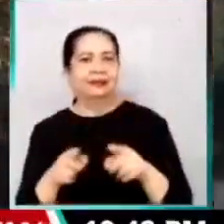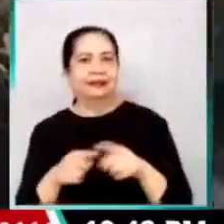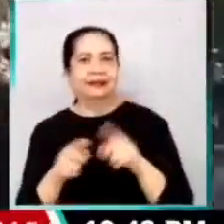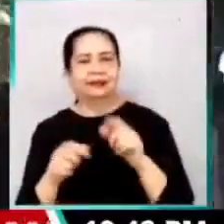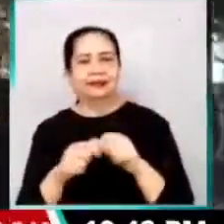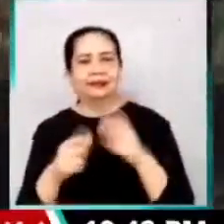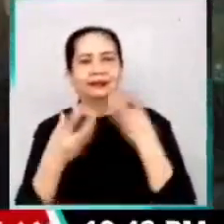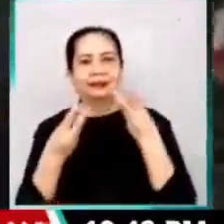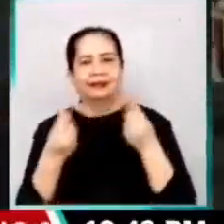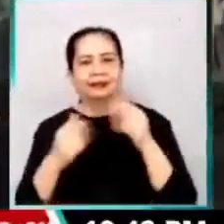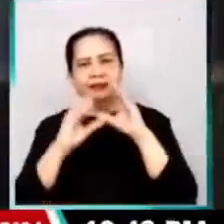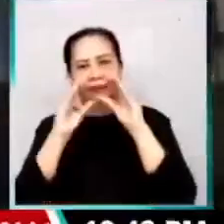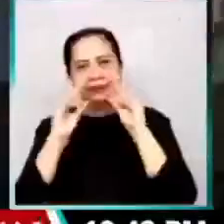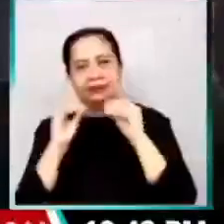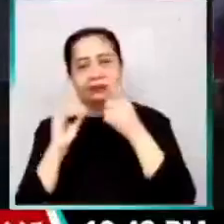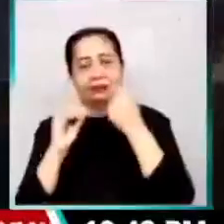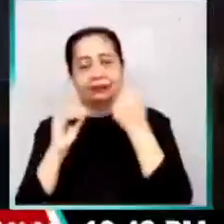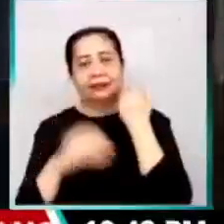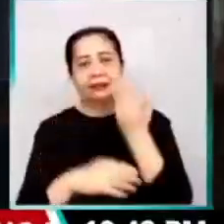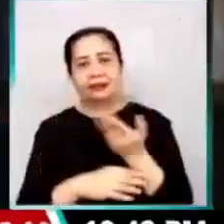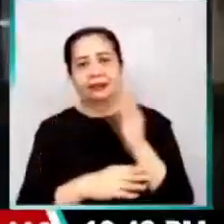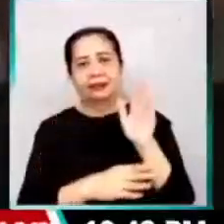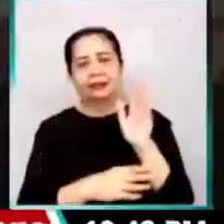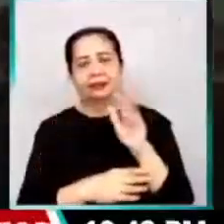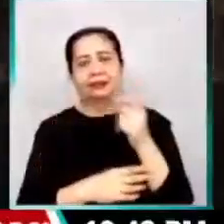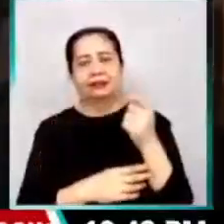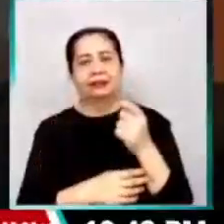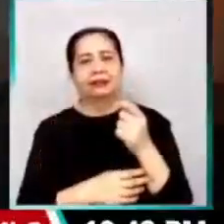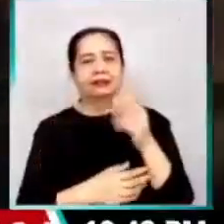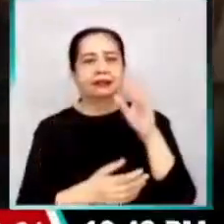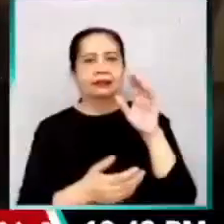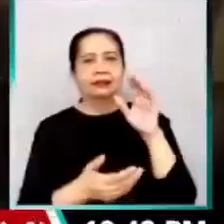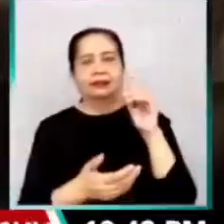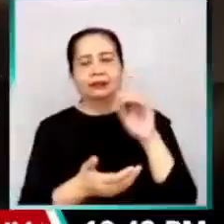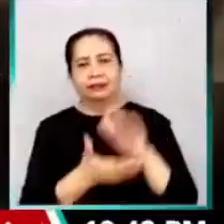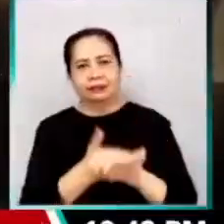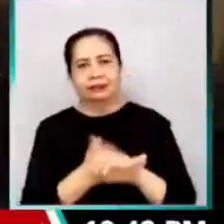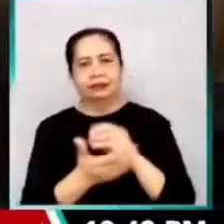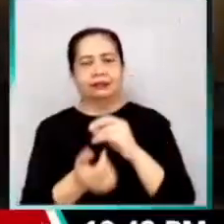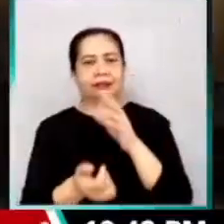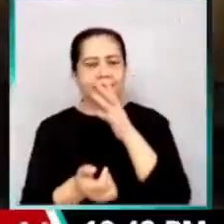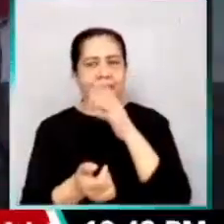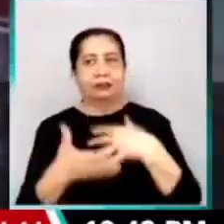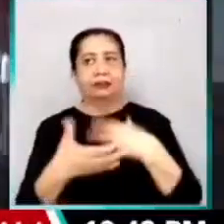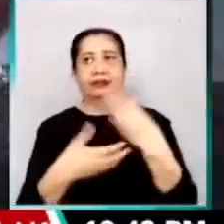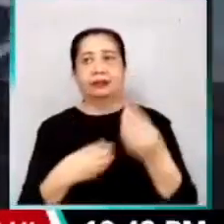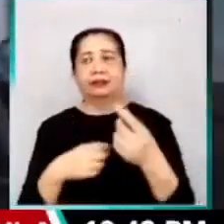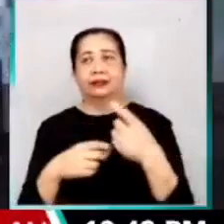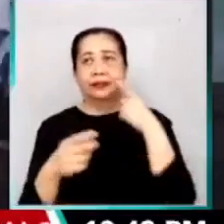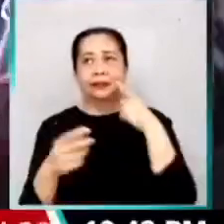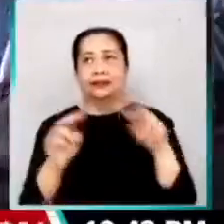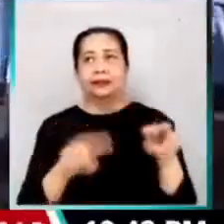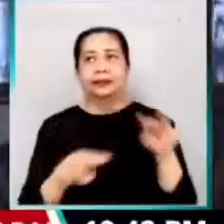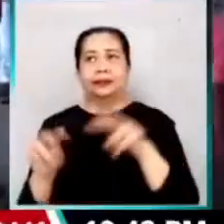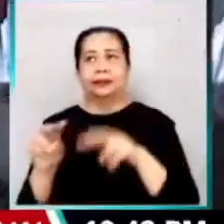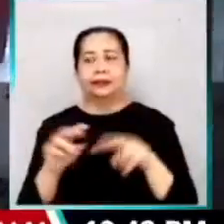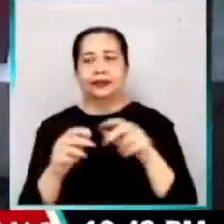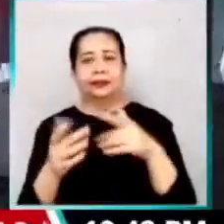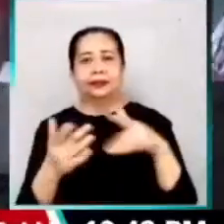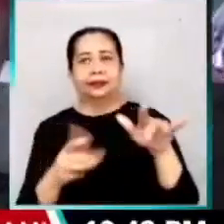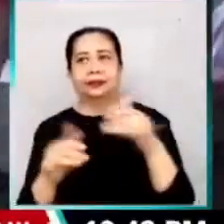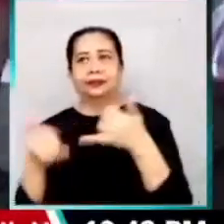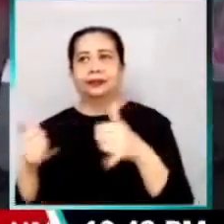ang lungkot dahil sa pagkamatay ng kanyang ina at asawa. Sa labas ng kanilang mga bahay, makikita ang mga batang naglalaro.